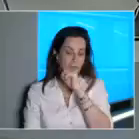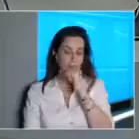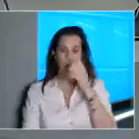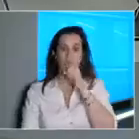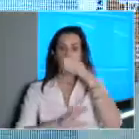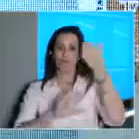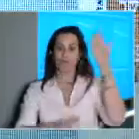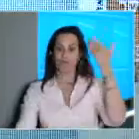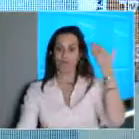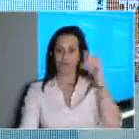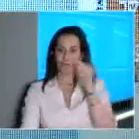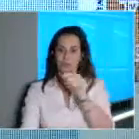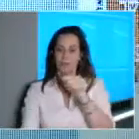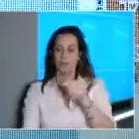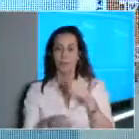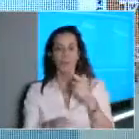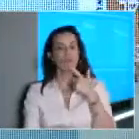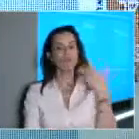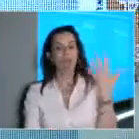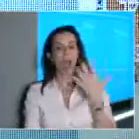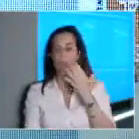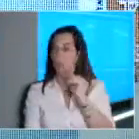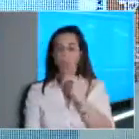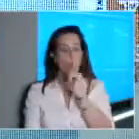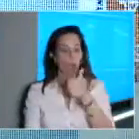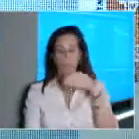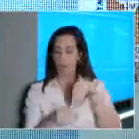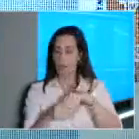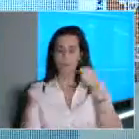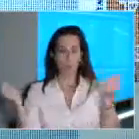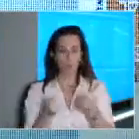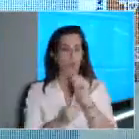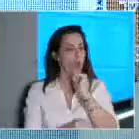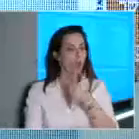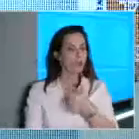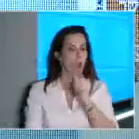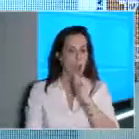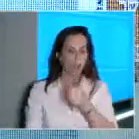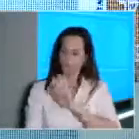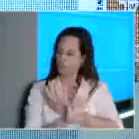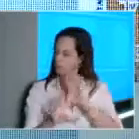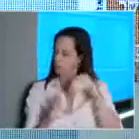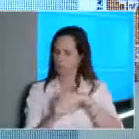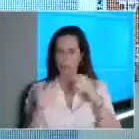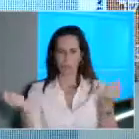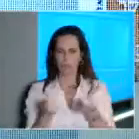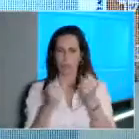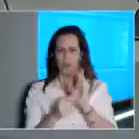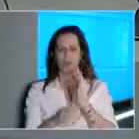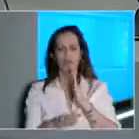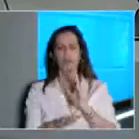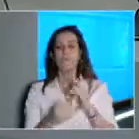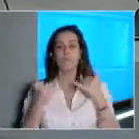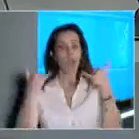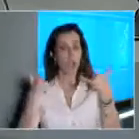הלאומיות של ישראל, שבמשך שנים סירבה להשתתף בפרסומות, סירבה להשתתף באירועים שהם לא נטו